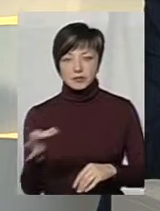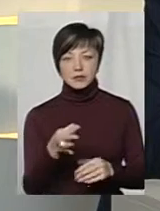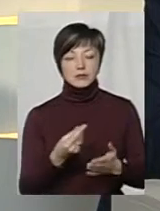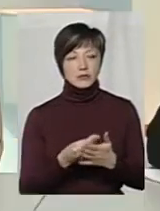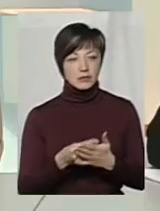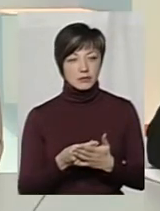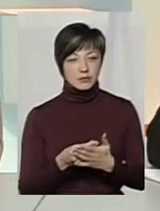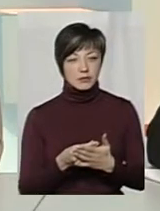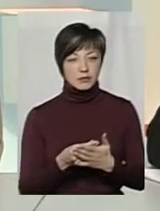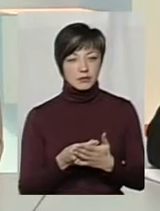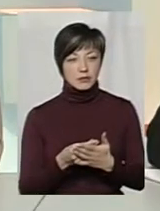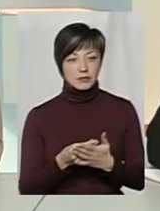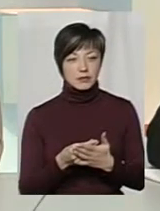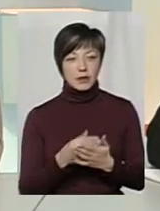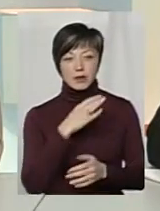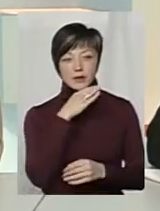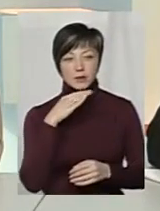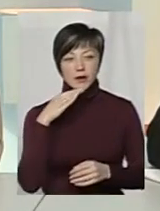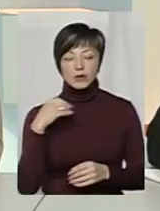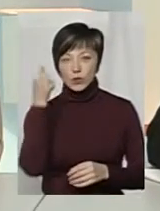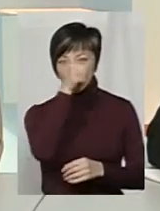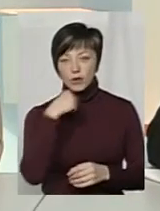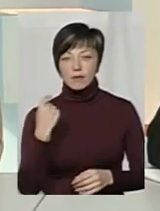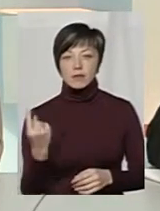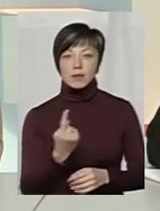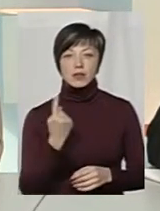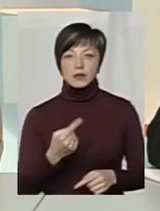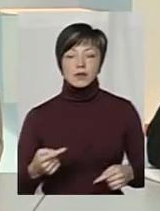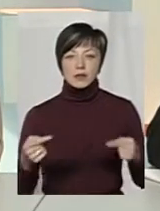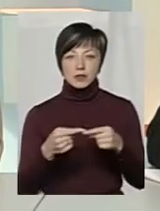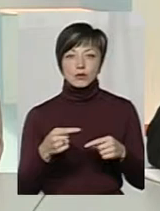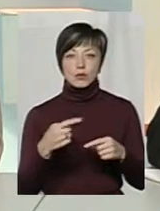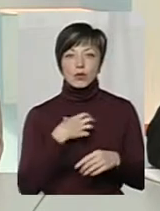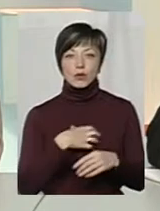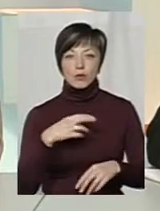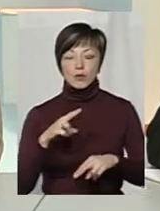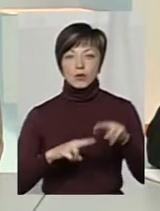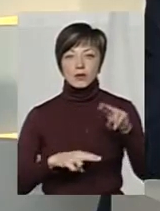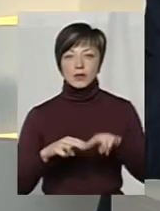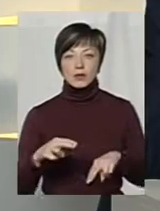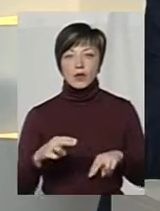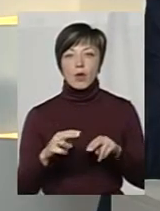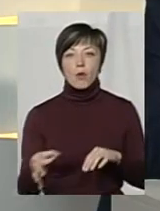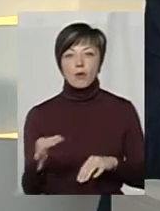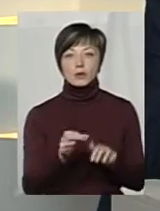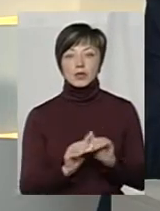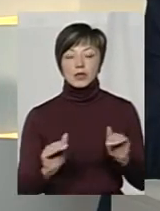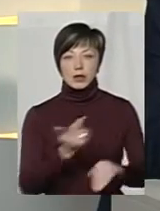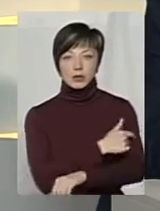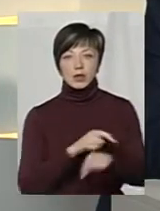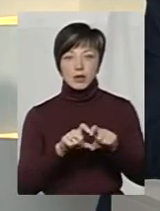бюджету за багато років вперше визначили пріоритет будівництва нового корпусу обласної дитячої лікарні.